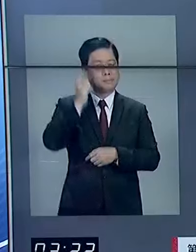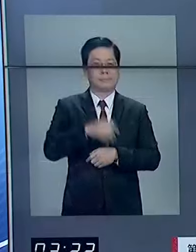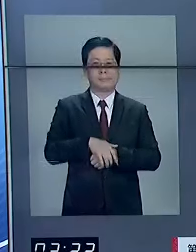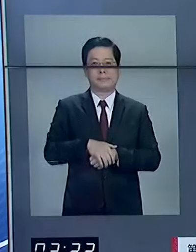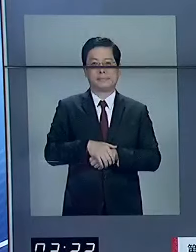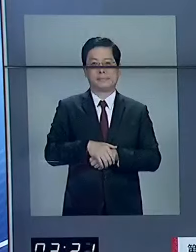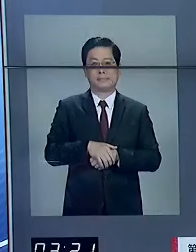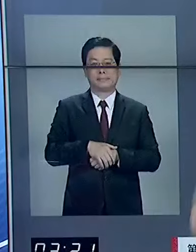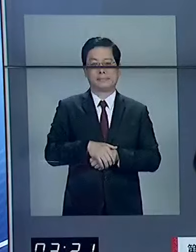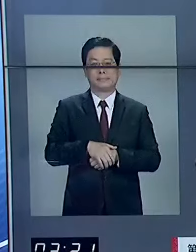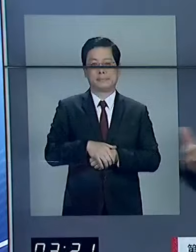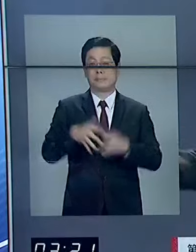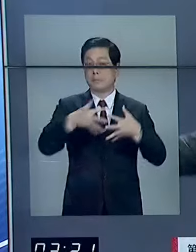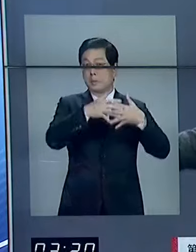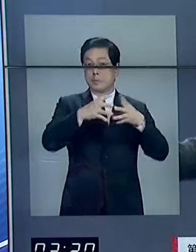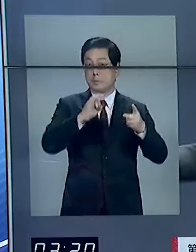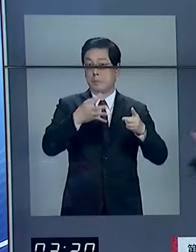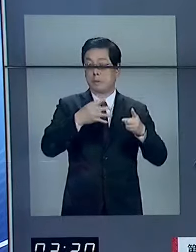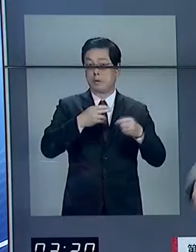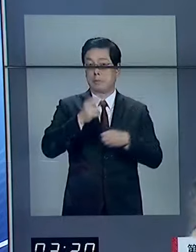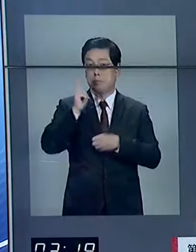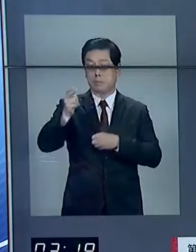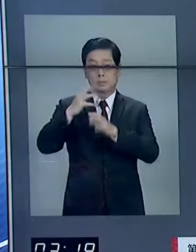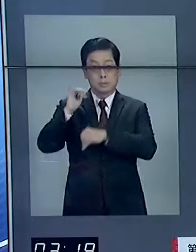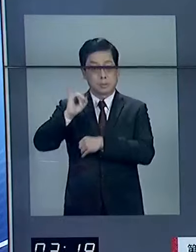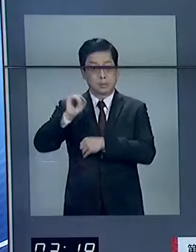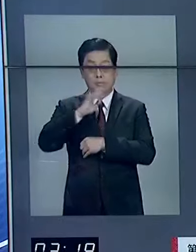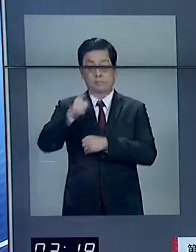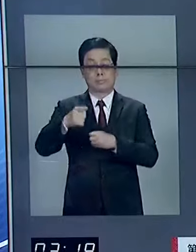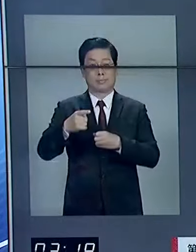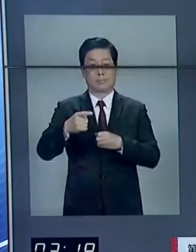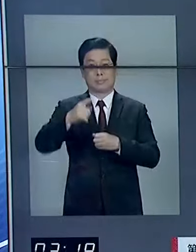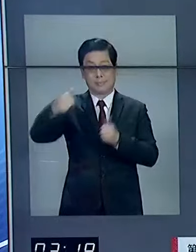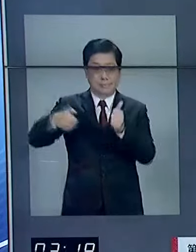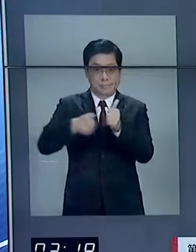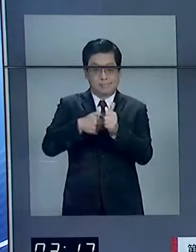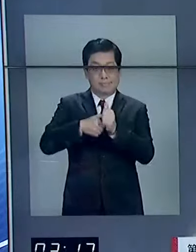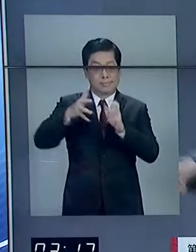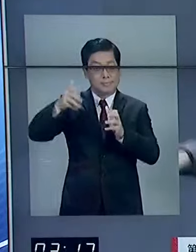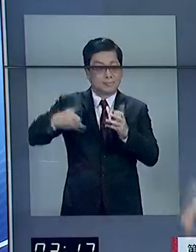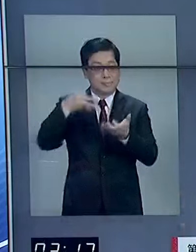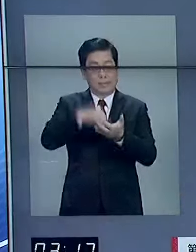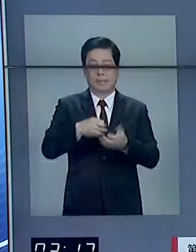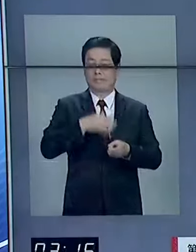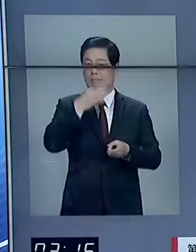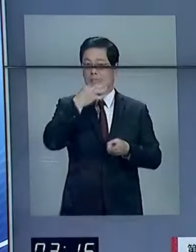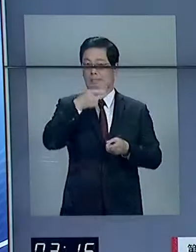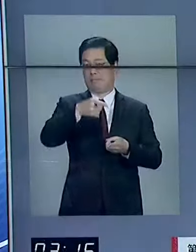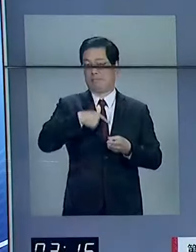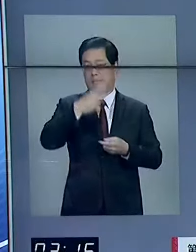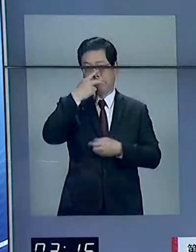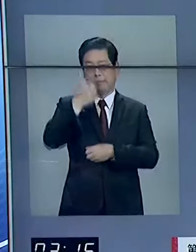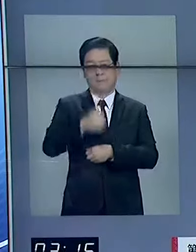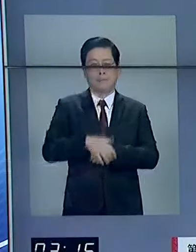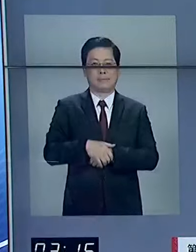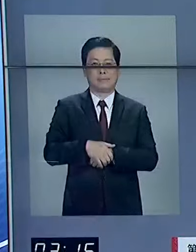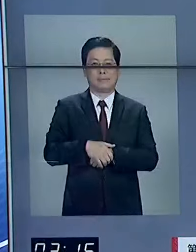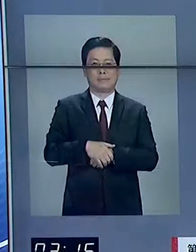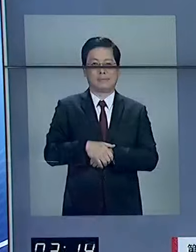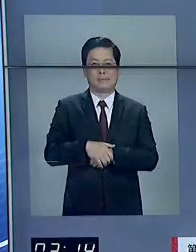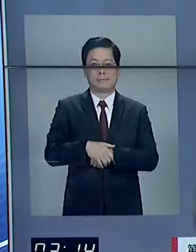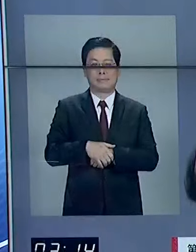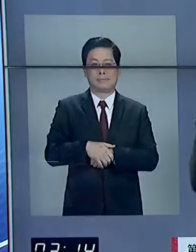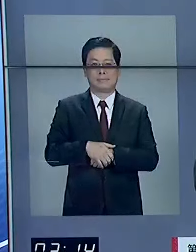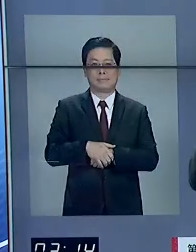的电视政见发表会晚间登场了，国民党候选人赵少康就批评说，民进党赖萧配的台独主